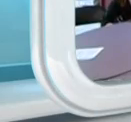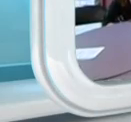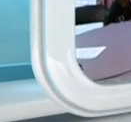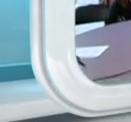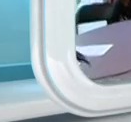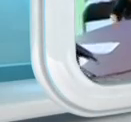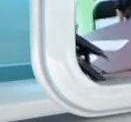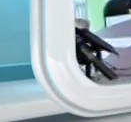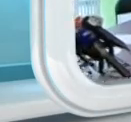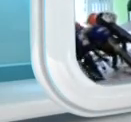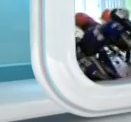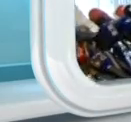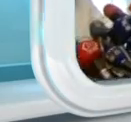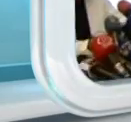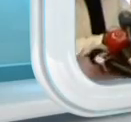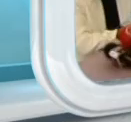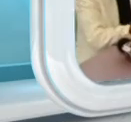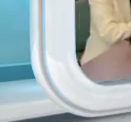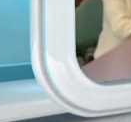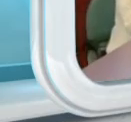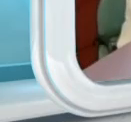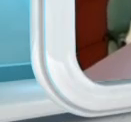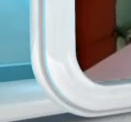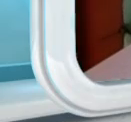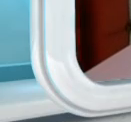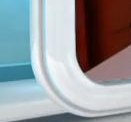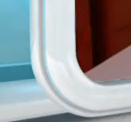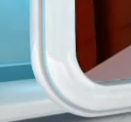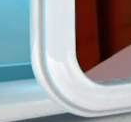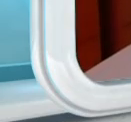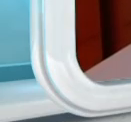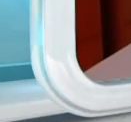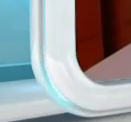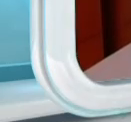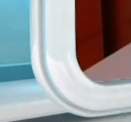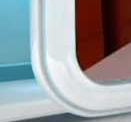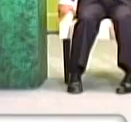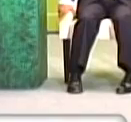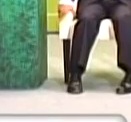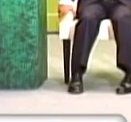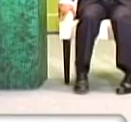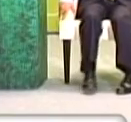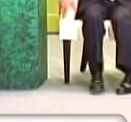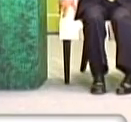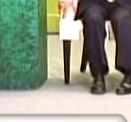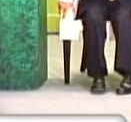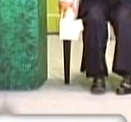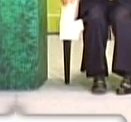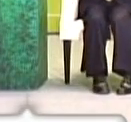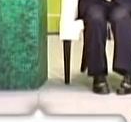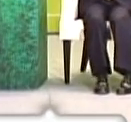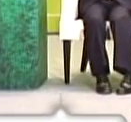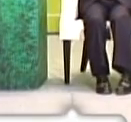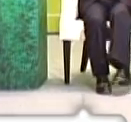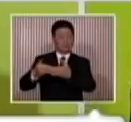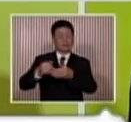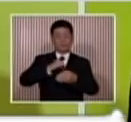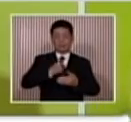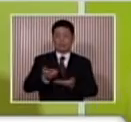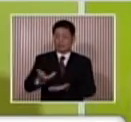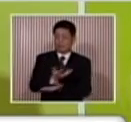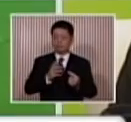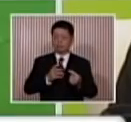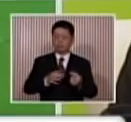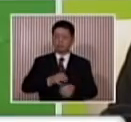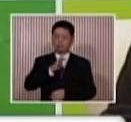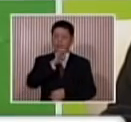讲，安尼问真无道德，嘛讲蔡英文未对这种的八卦放伫个心肝底。 民进党总统初选近期愈